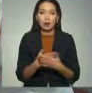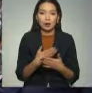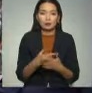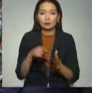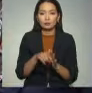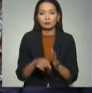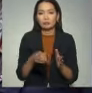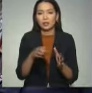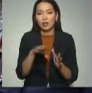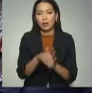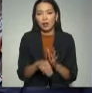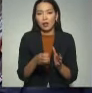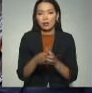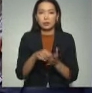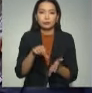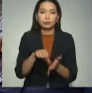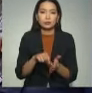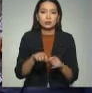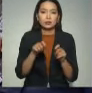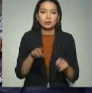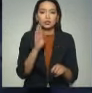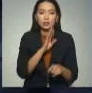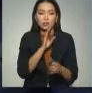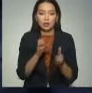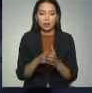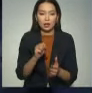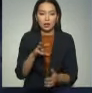ряде регионов выступили за создание женского крыла «Аманат».